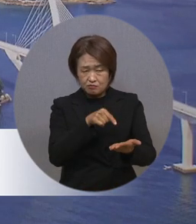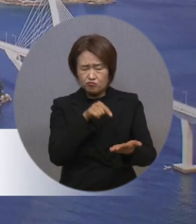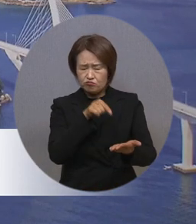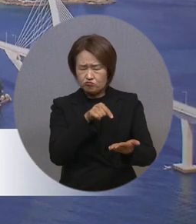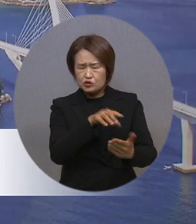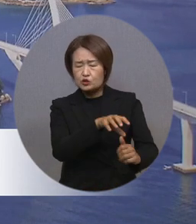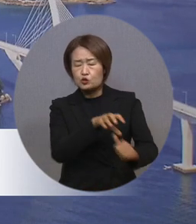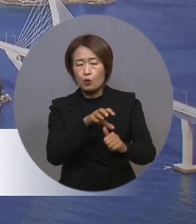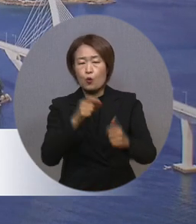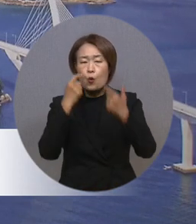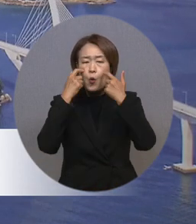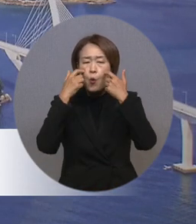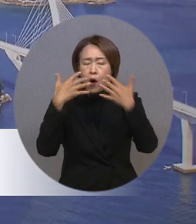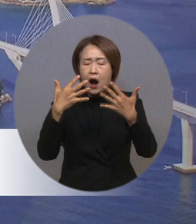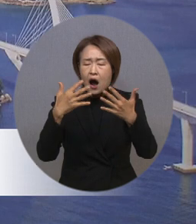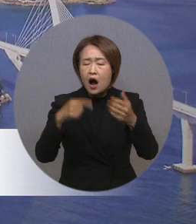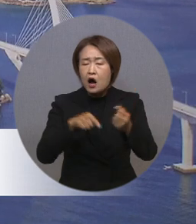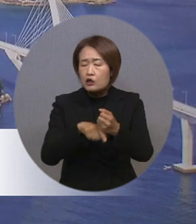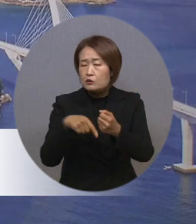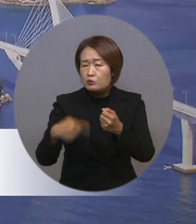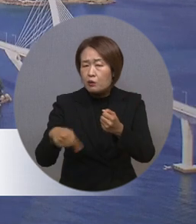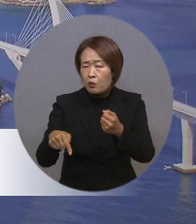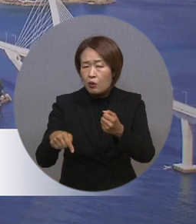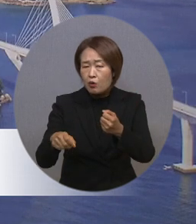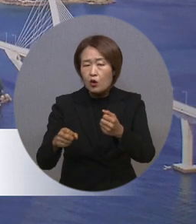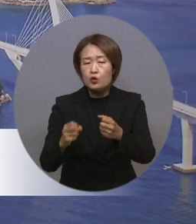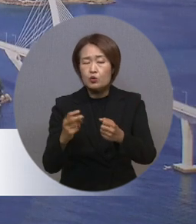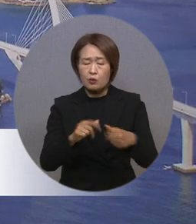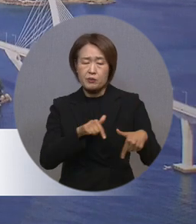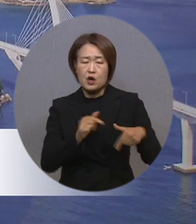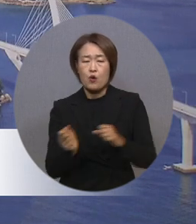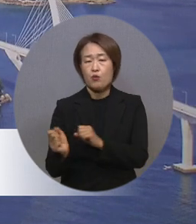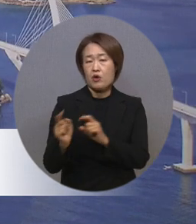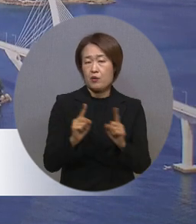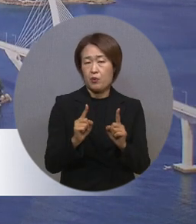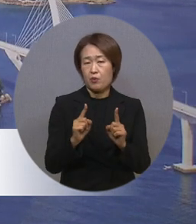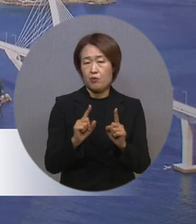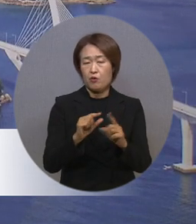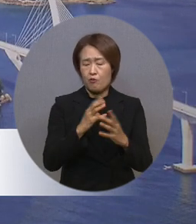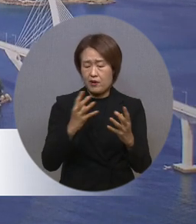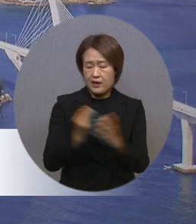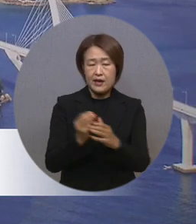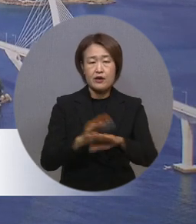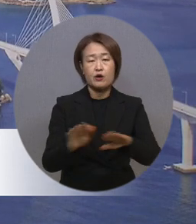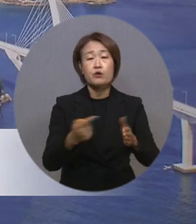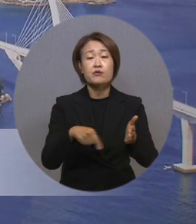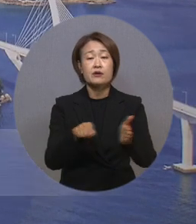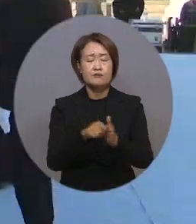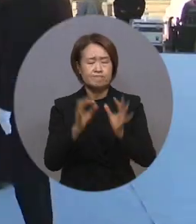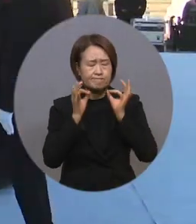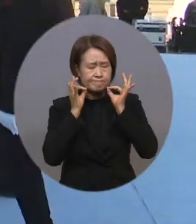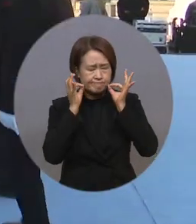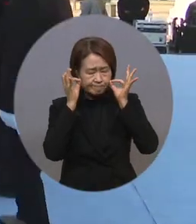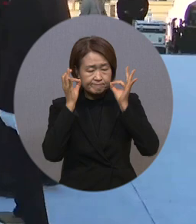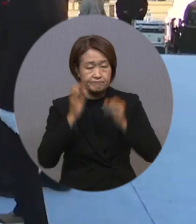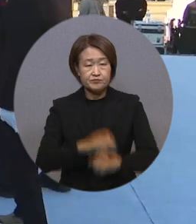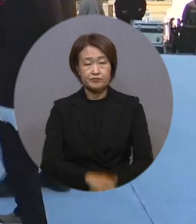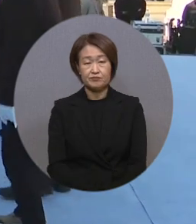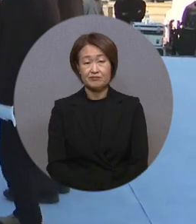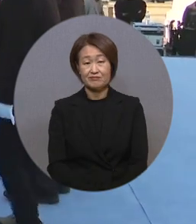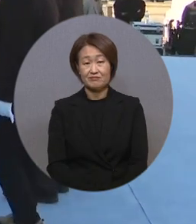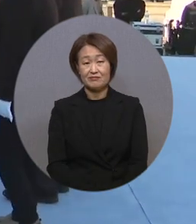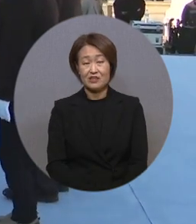진상규명과 명예회복, 완전한 해결을 위해 모든 역량을 다해 나갈 것입니다. 여순